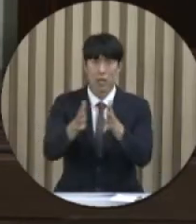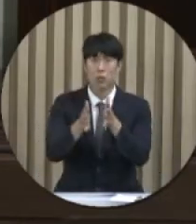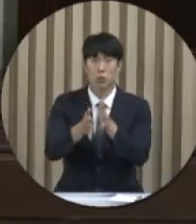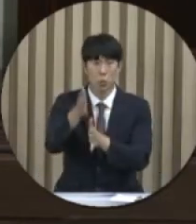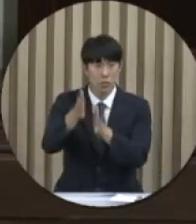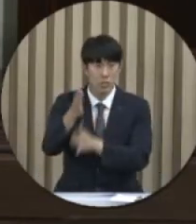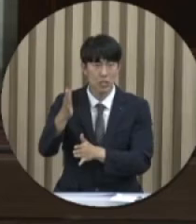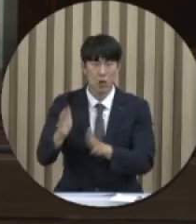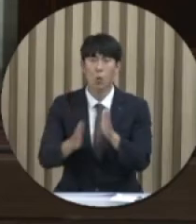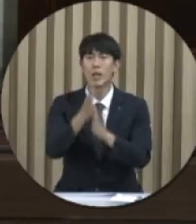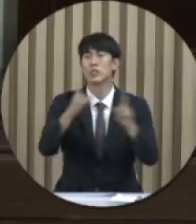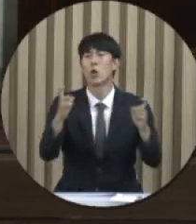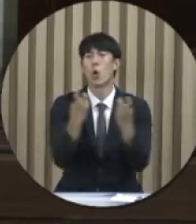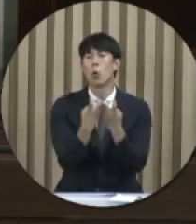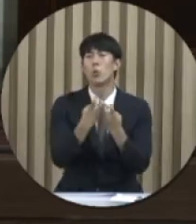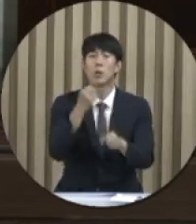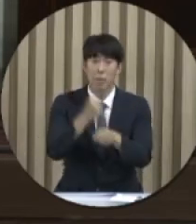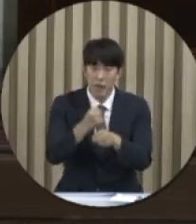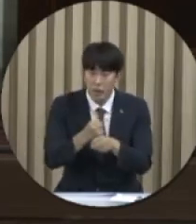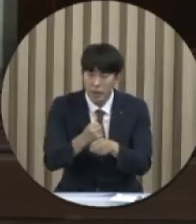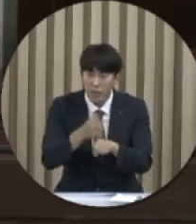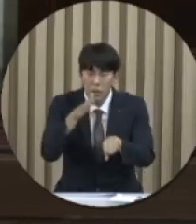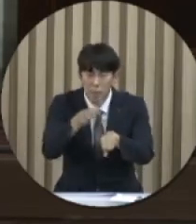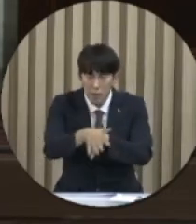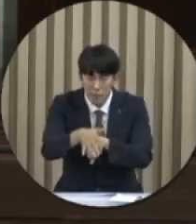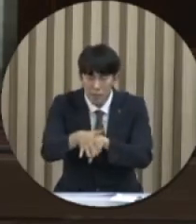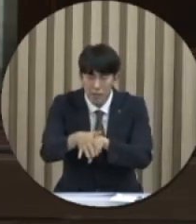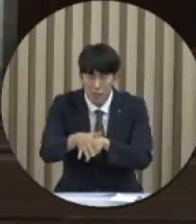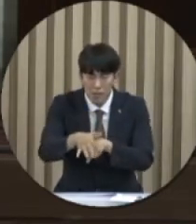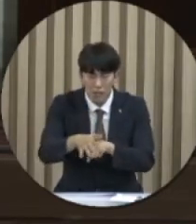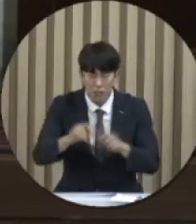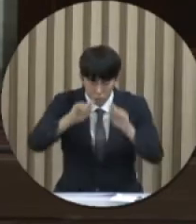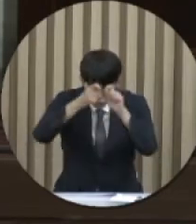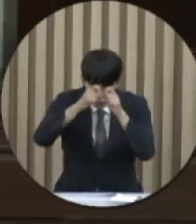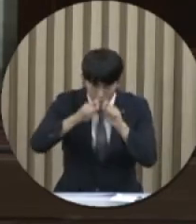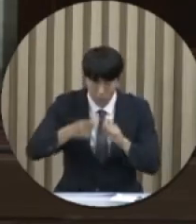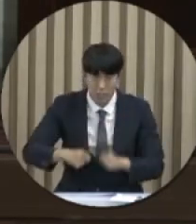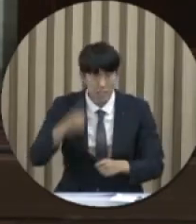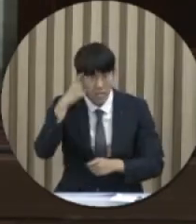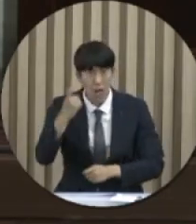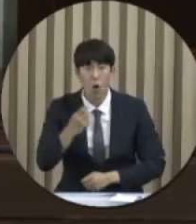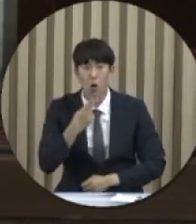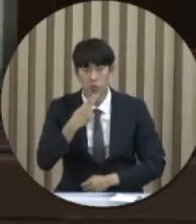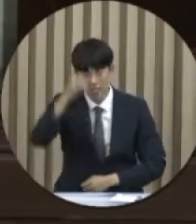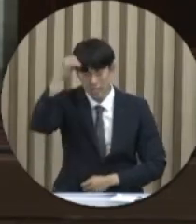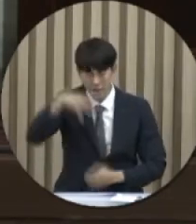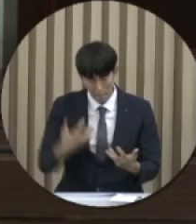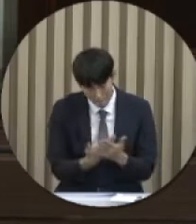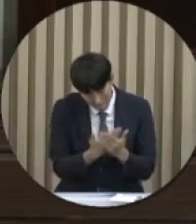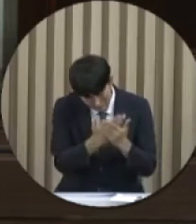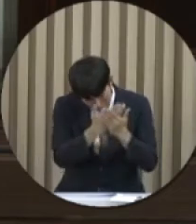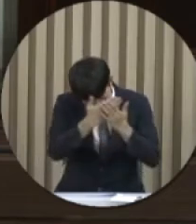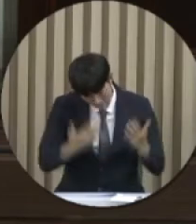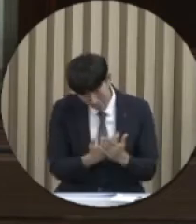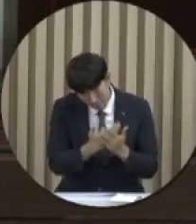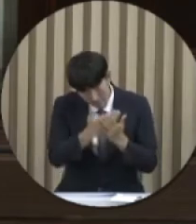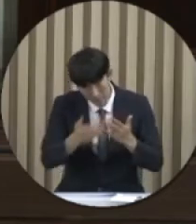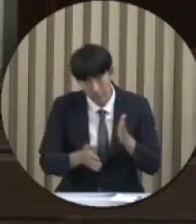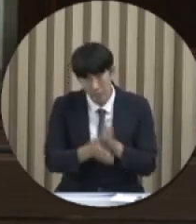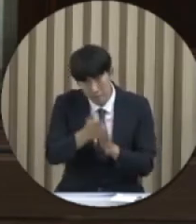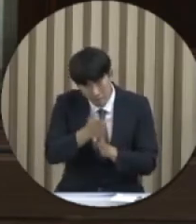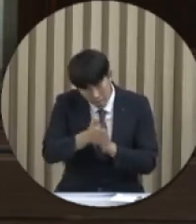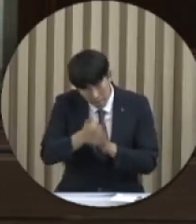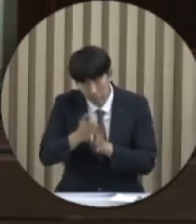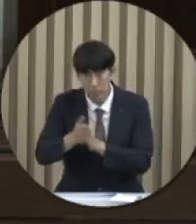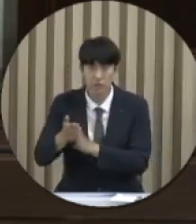어떻게 만들어내야겠다는 구체적인 로드맵 없이 밀도 높은 개발을 통해 가성비 좋은